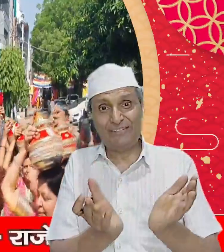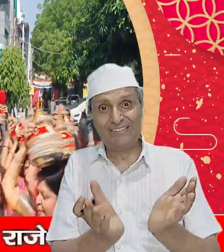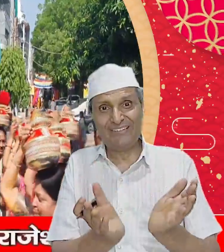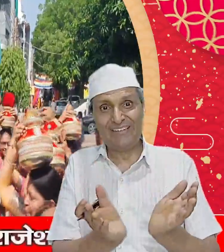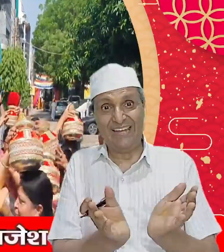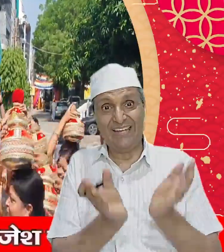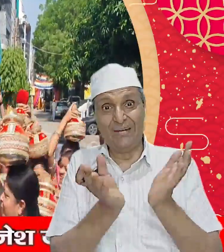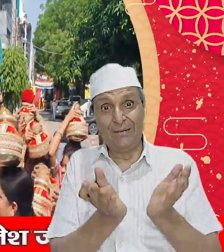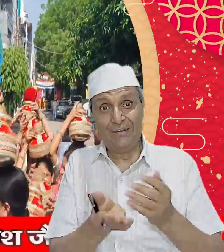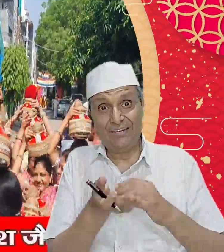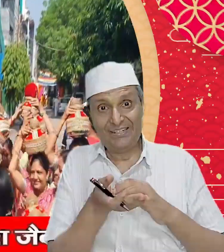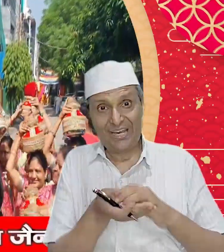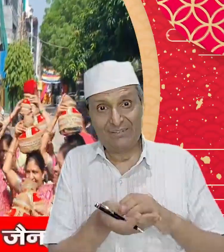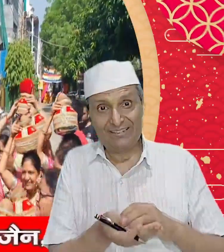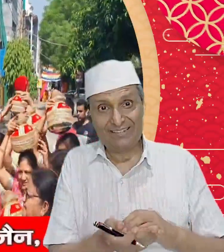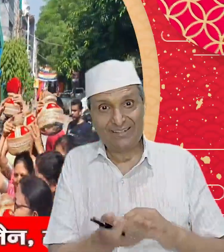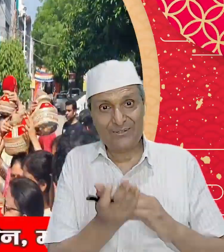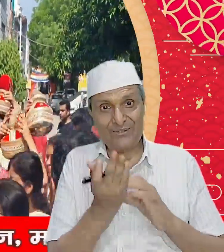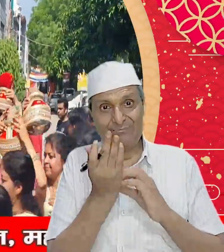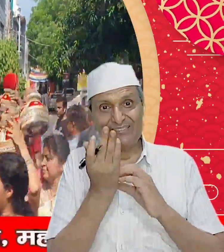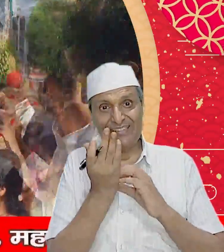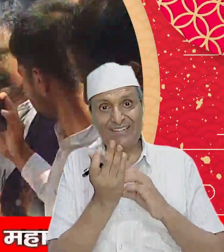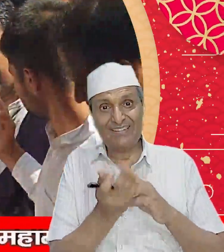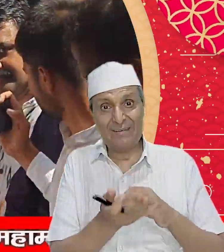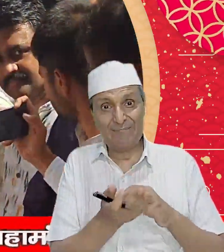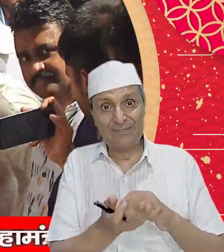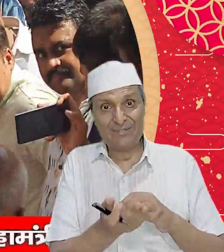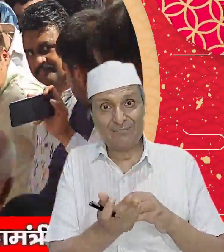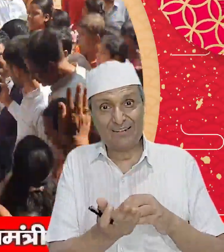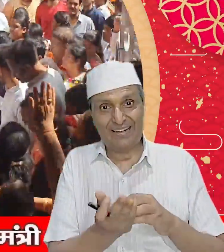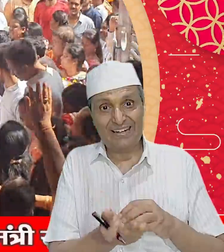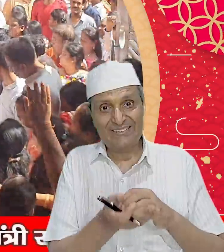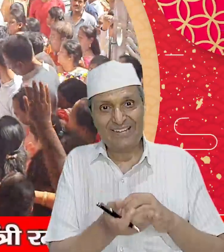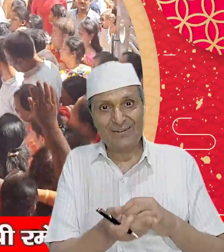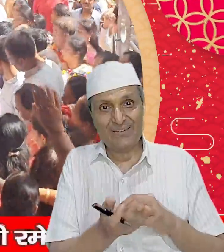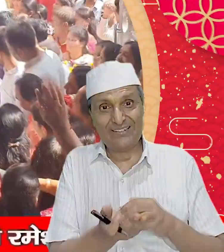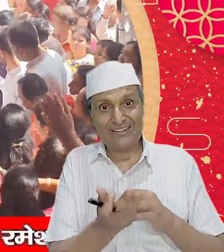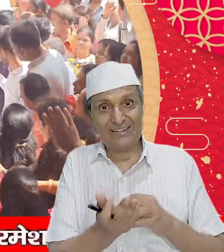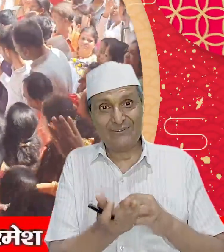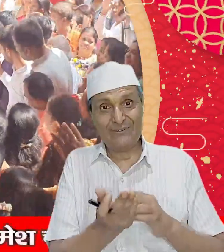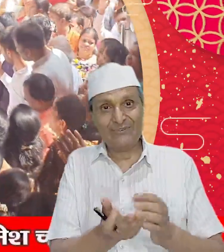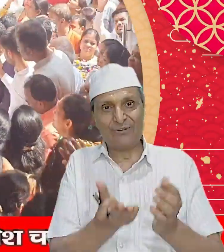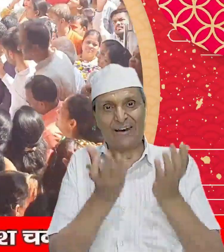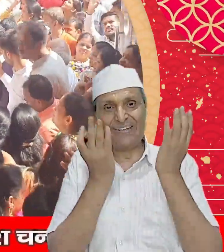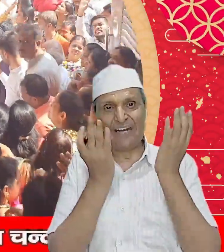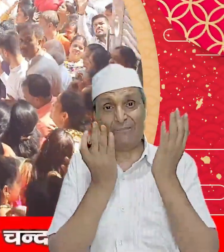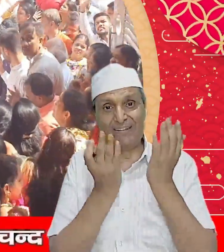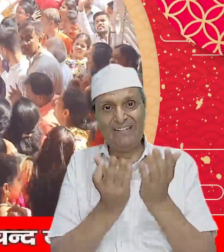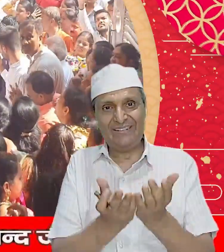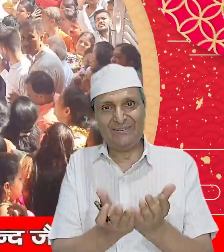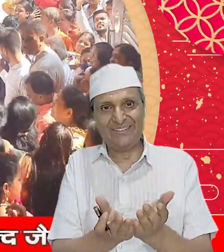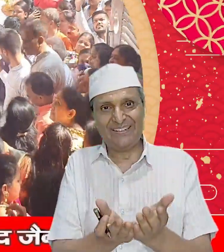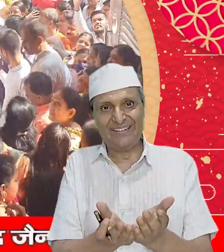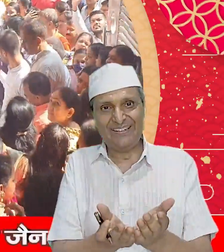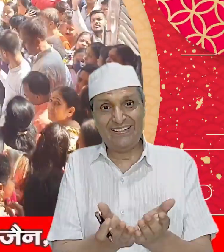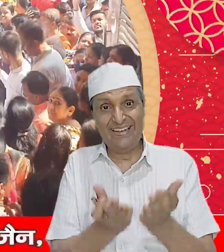गुरुवर प्रवेश करते हैं, 51 थालों के ऊपर से कहते हैं पदों का बढ़ना, चरणों का डालना उनको सौभाग्य का